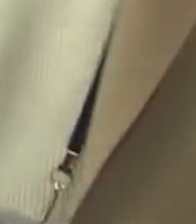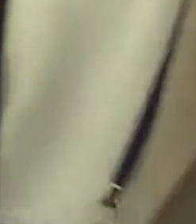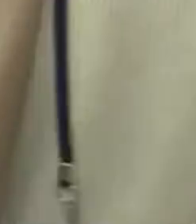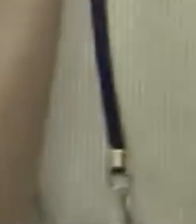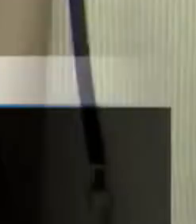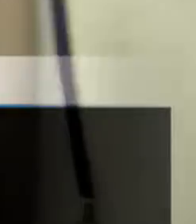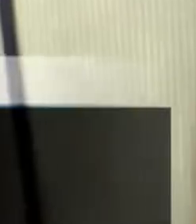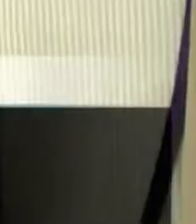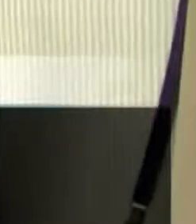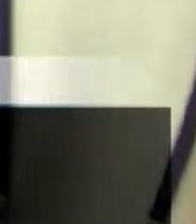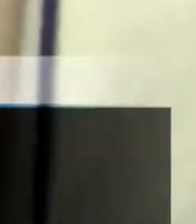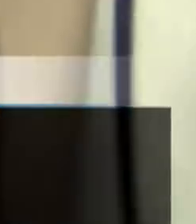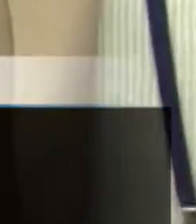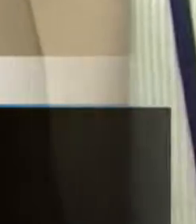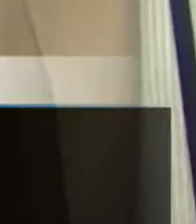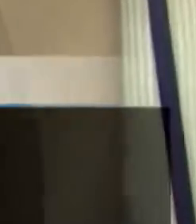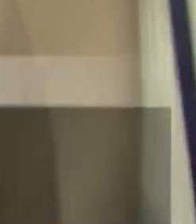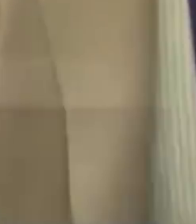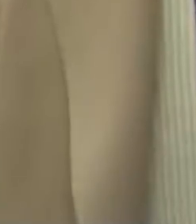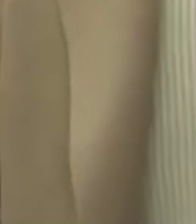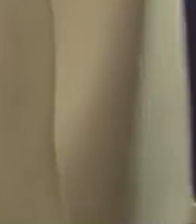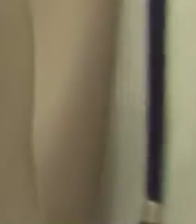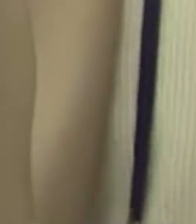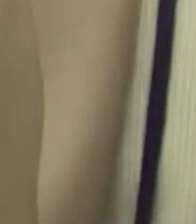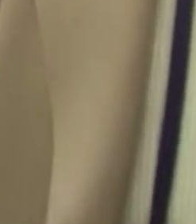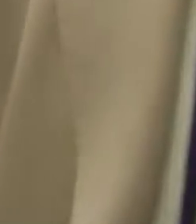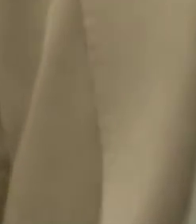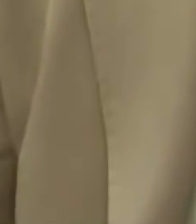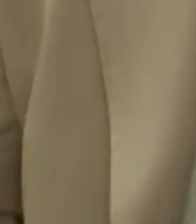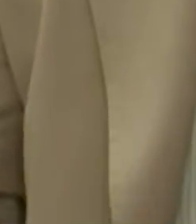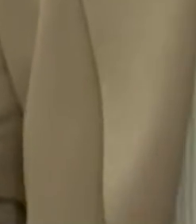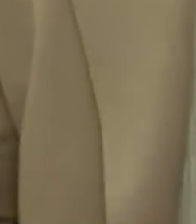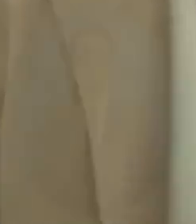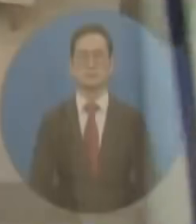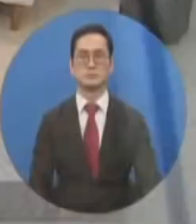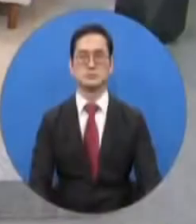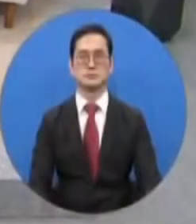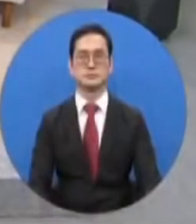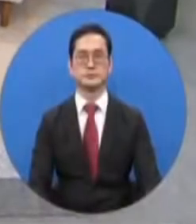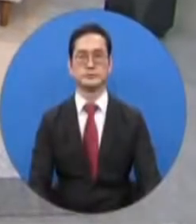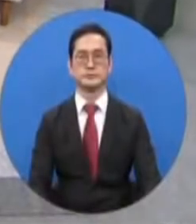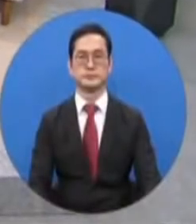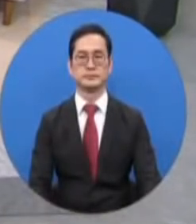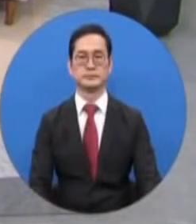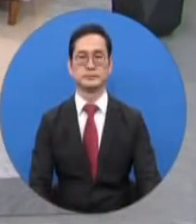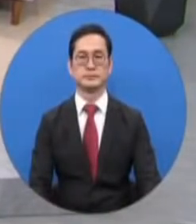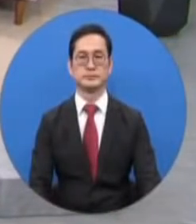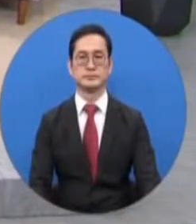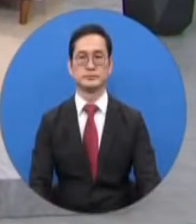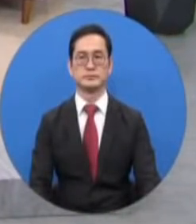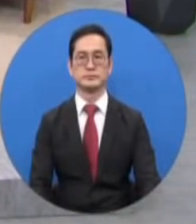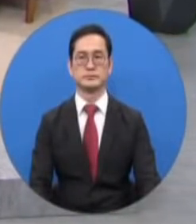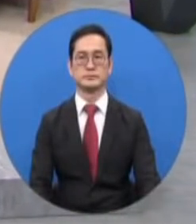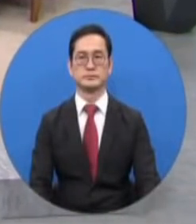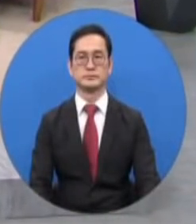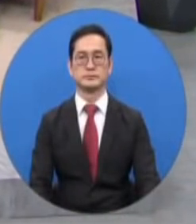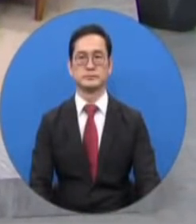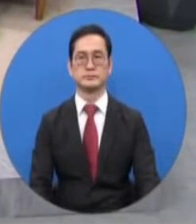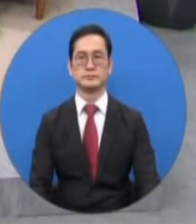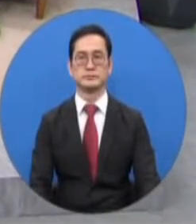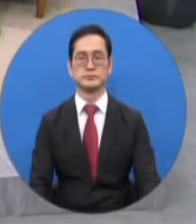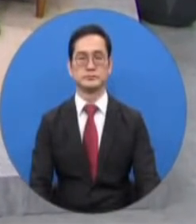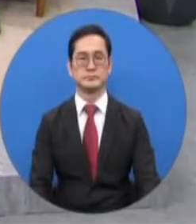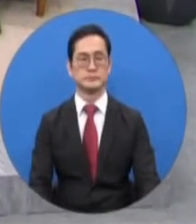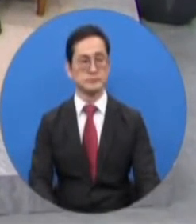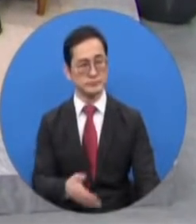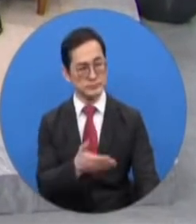입장 있으실까요? 전현기 의원님, 네. 집권 여당의 여장이었던